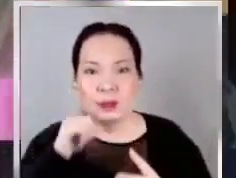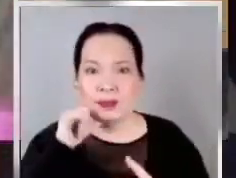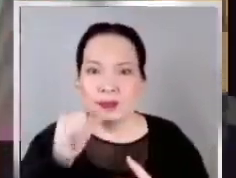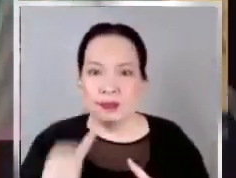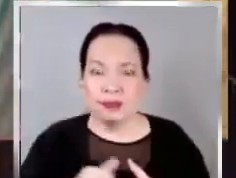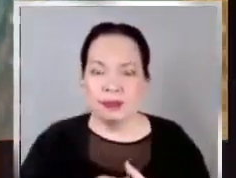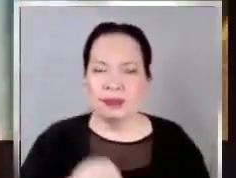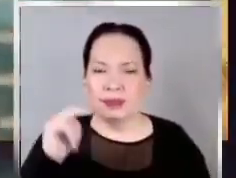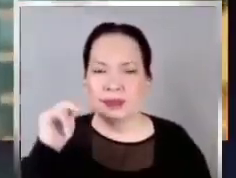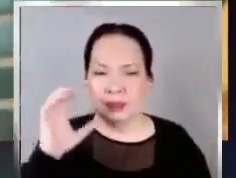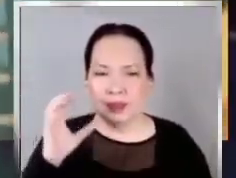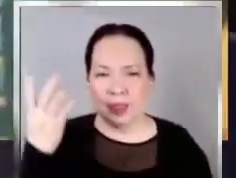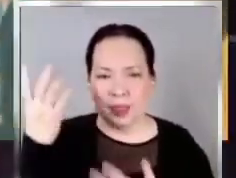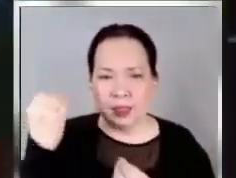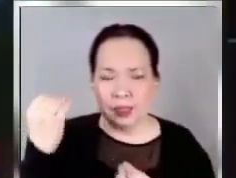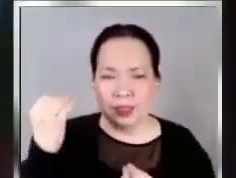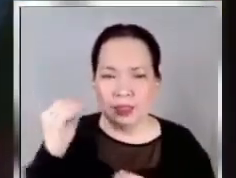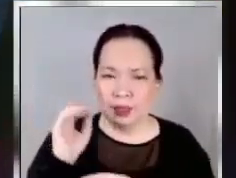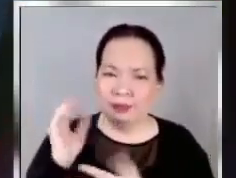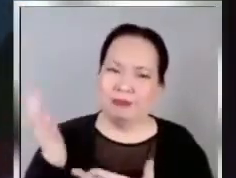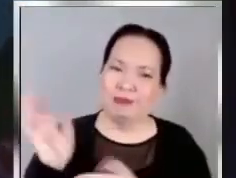sa Showbiz Happenings!